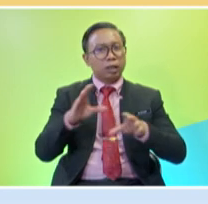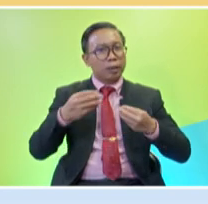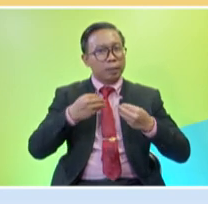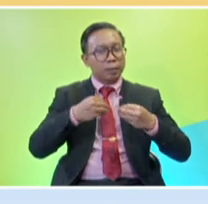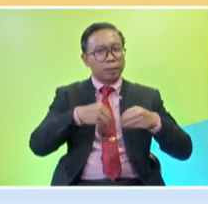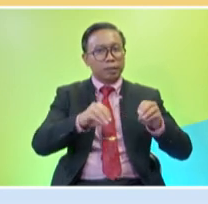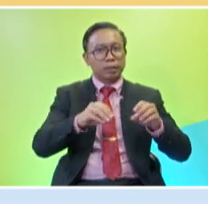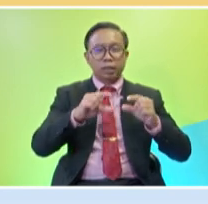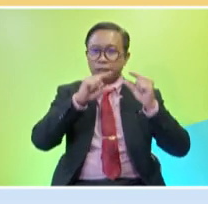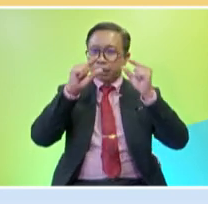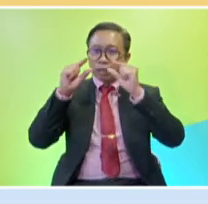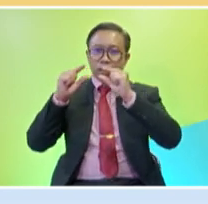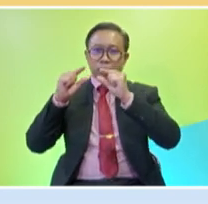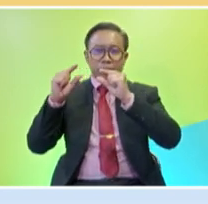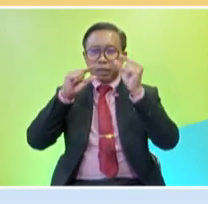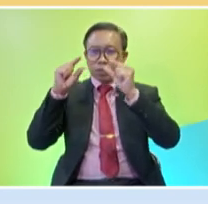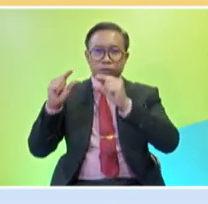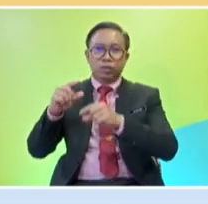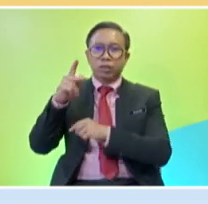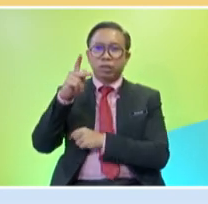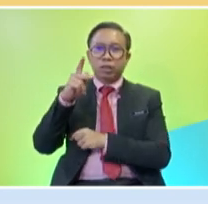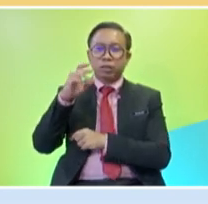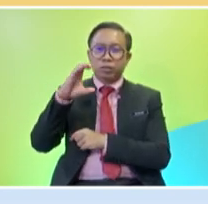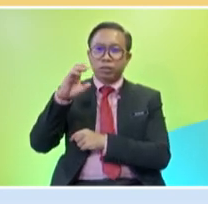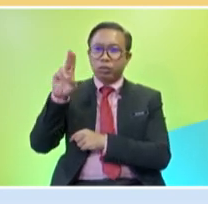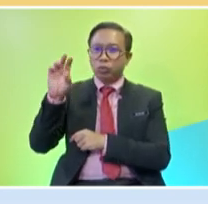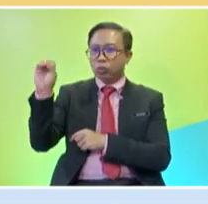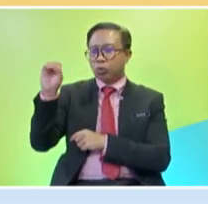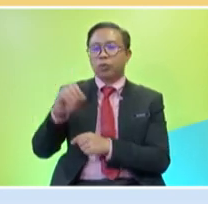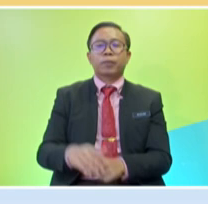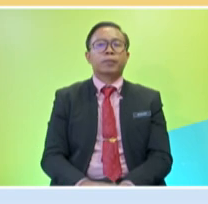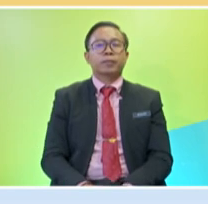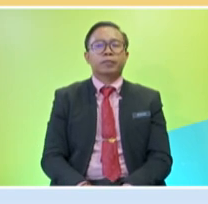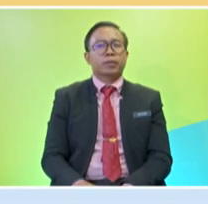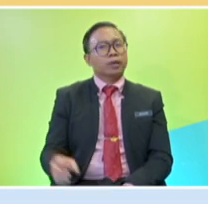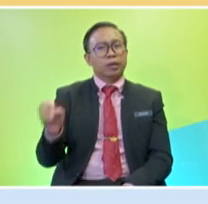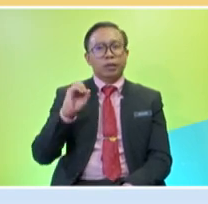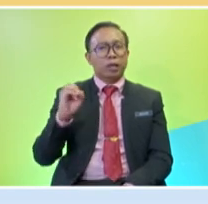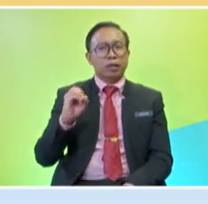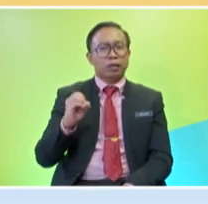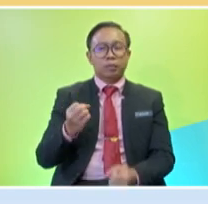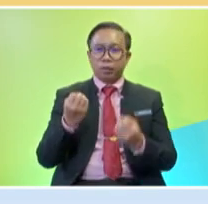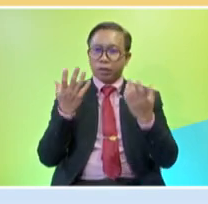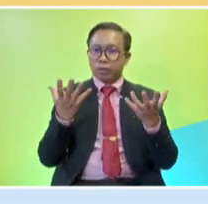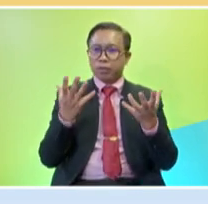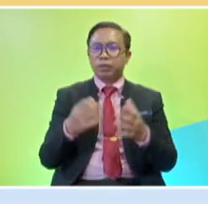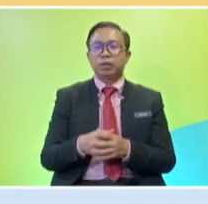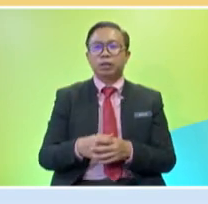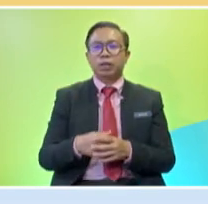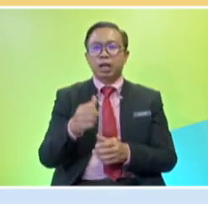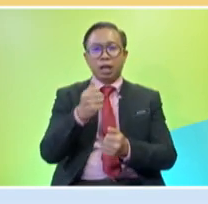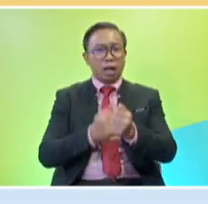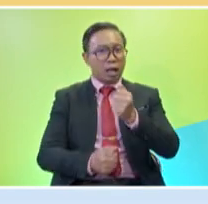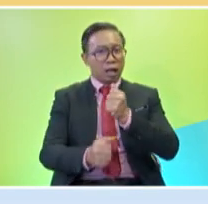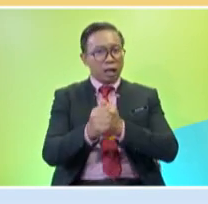gas karbondioksida seterusnya bila gas karbondioksida tidak dibebaskan maknanya alam